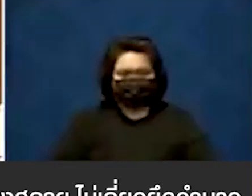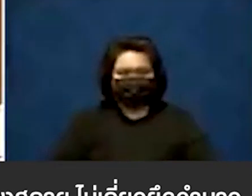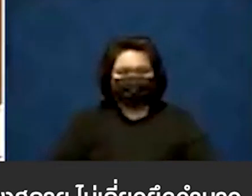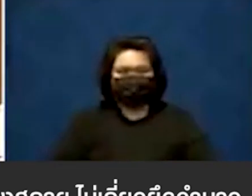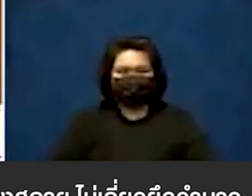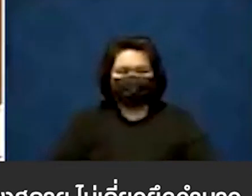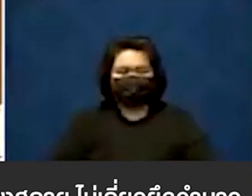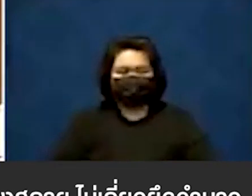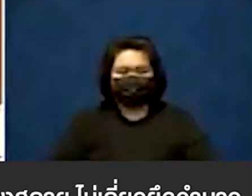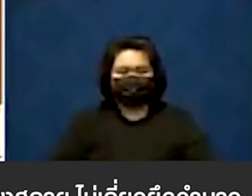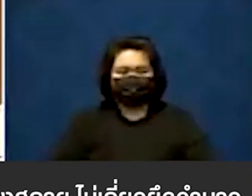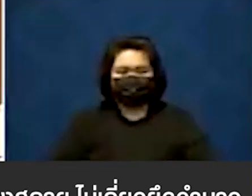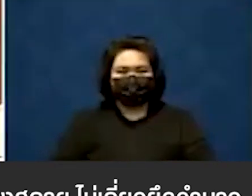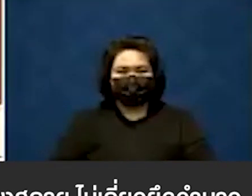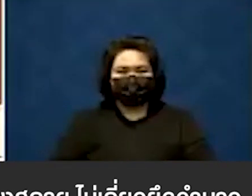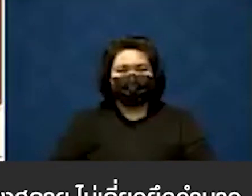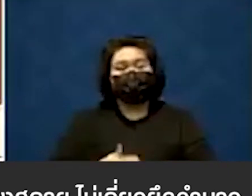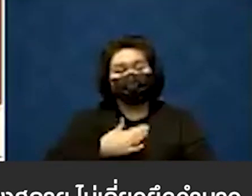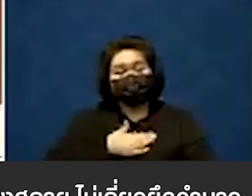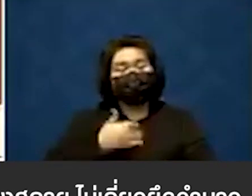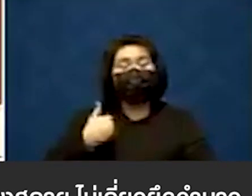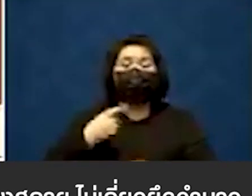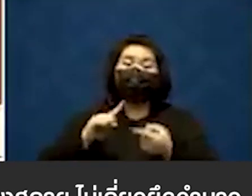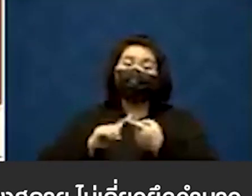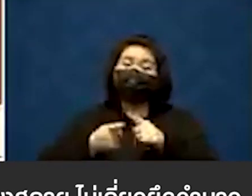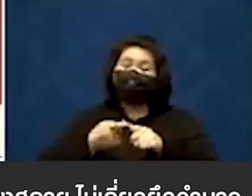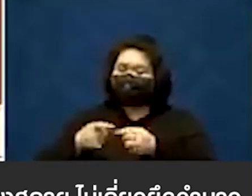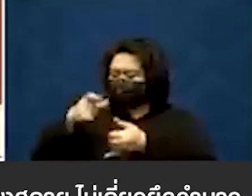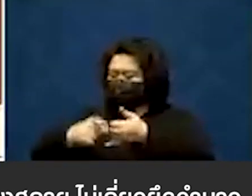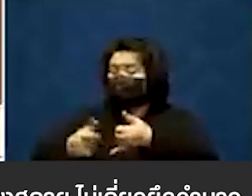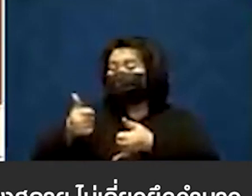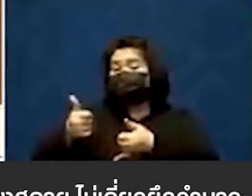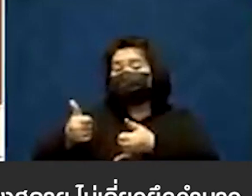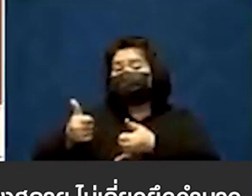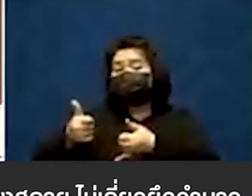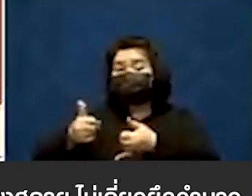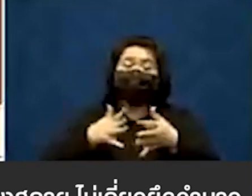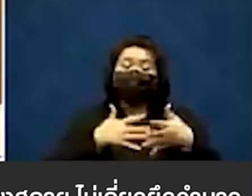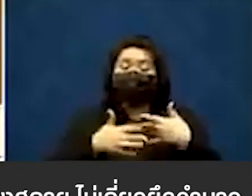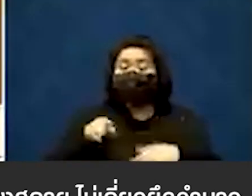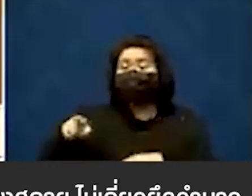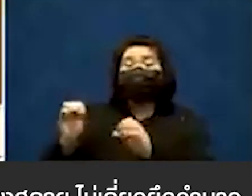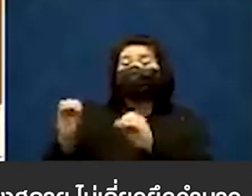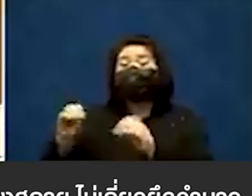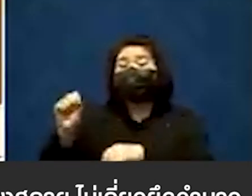ส่วนใเรื่องที่ผมจะมีเพื่อนดีทั้งคน ของคุคงไมเคยมีนะครับ